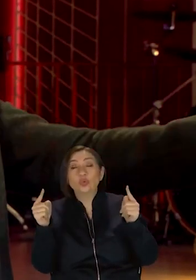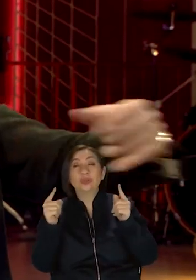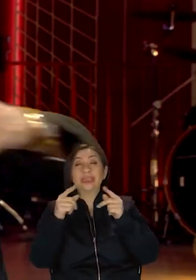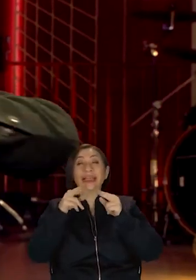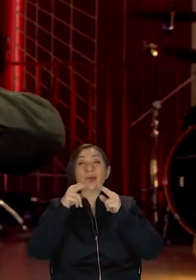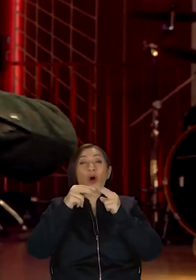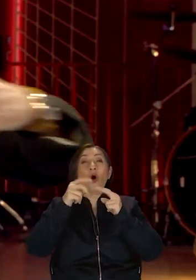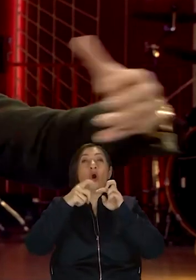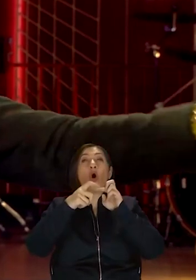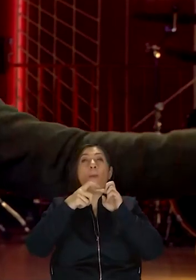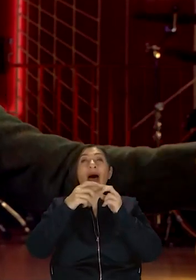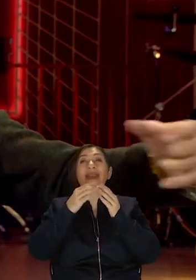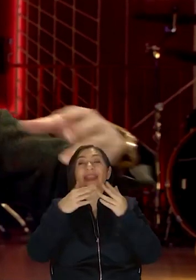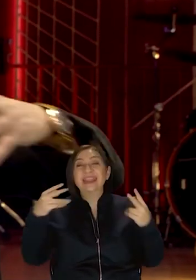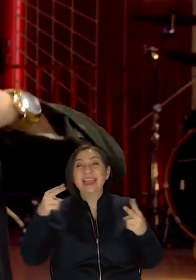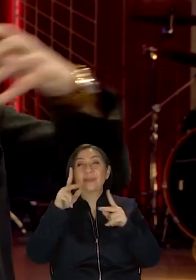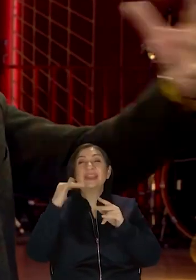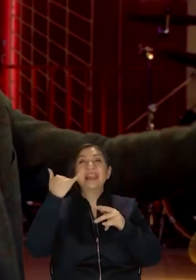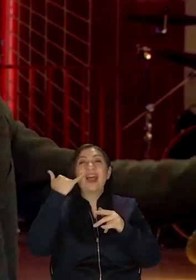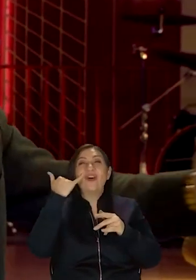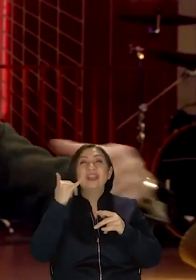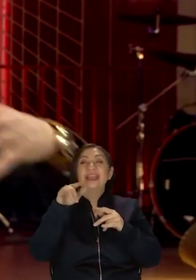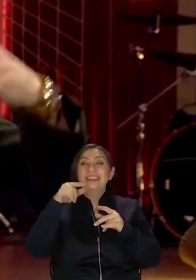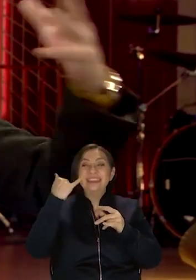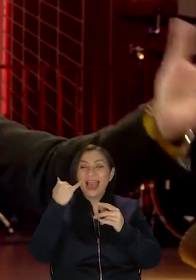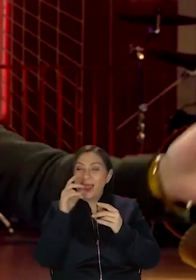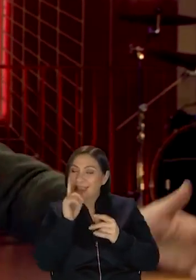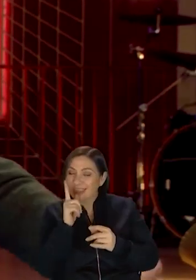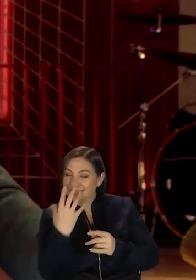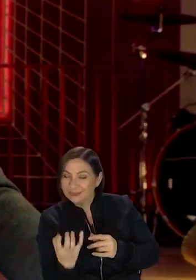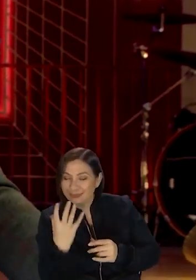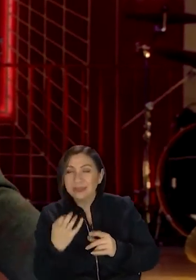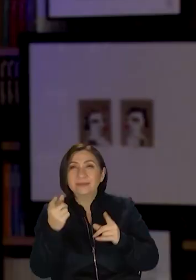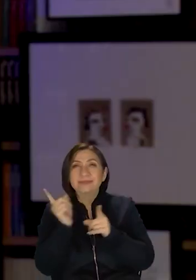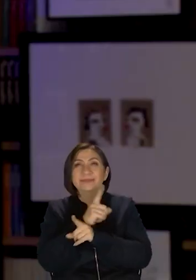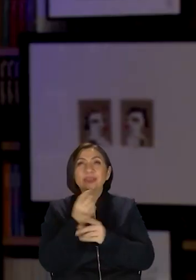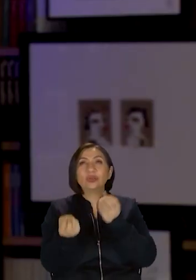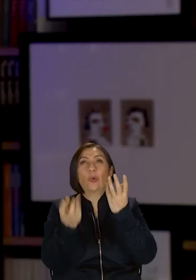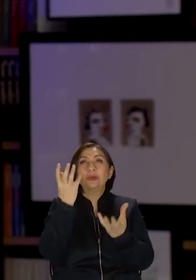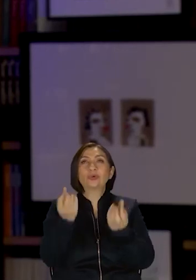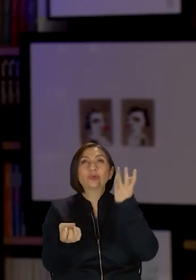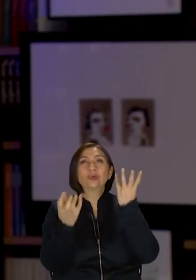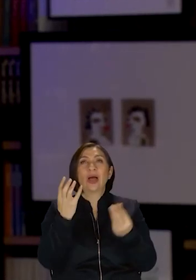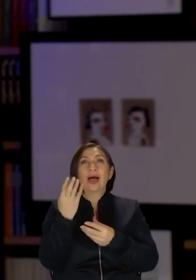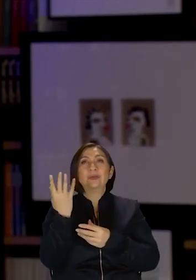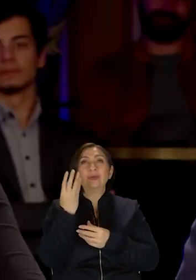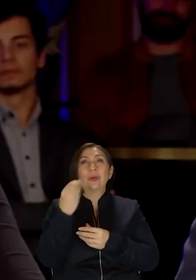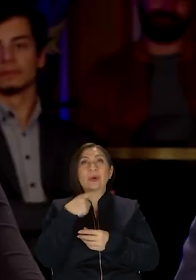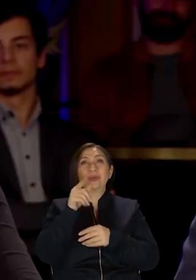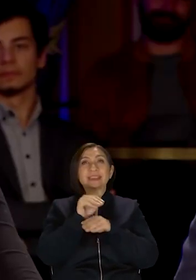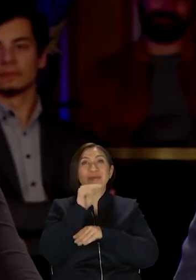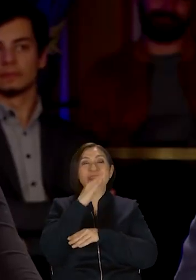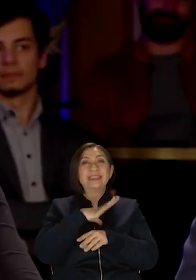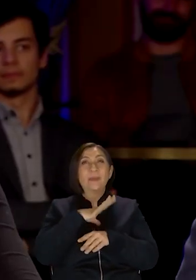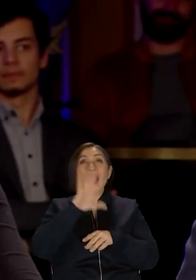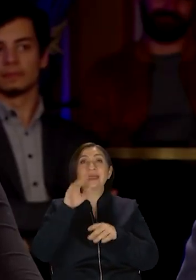girişli romanlar, uzun girişli telefonlar, tekrar telesekreterler, bilmem neler filan çıkıyor böyle bir şey. Ay çok güzelmiş. Ben orada yaşamak isterdim.